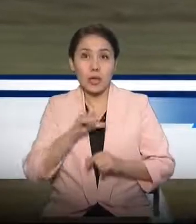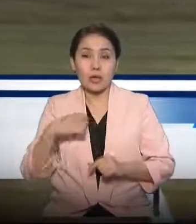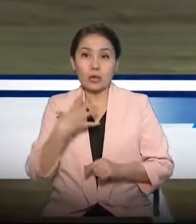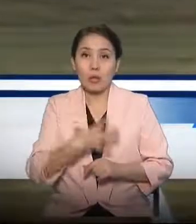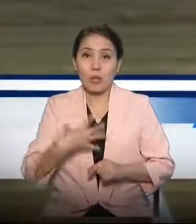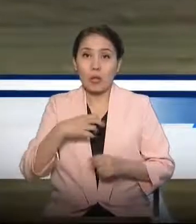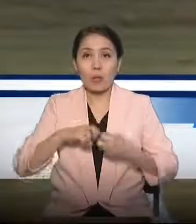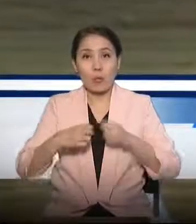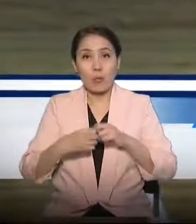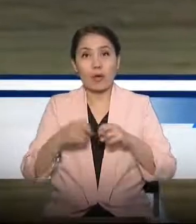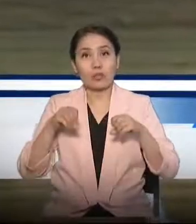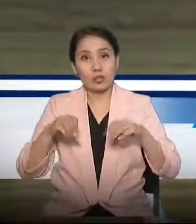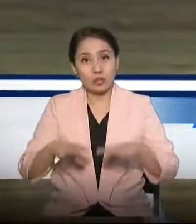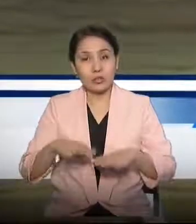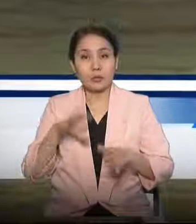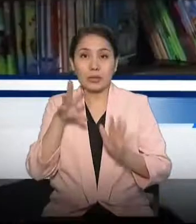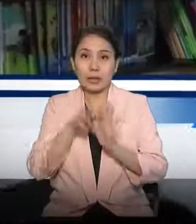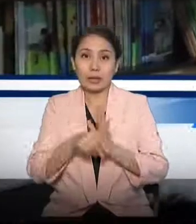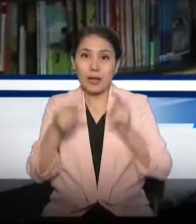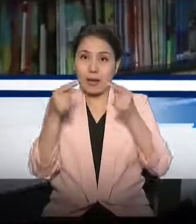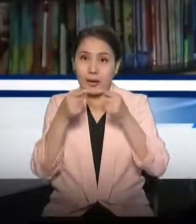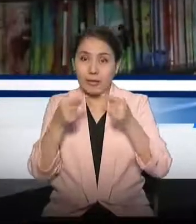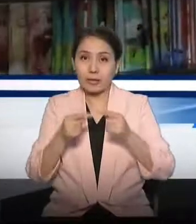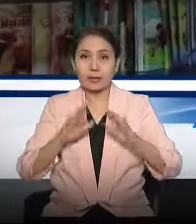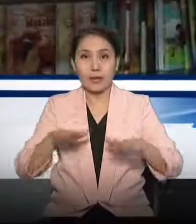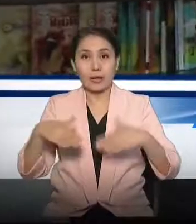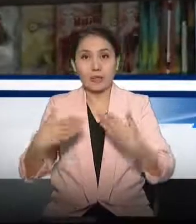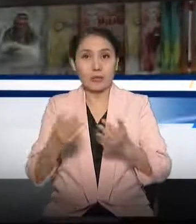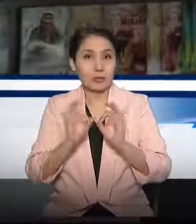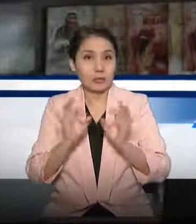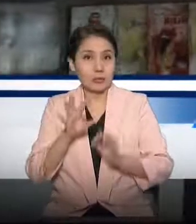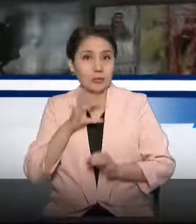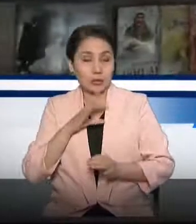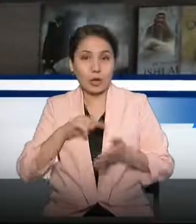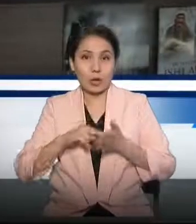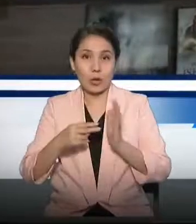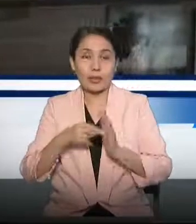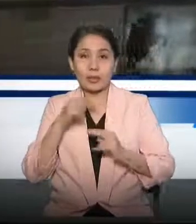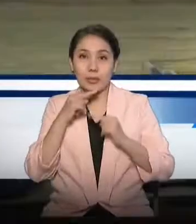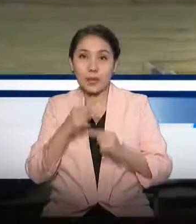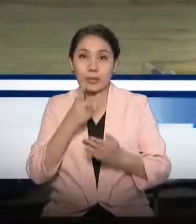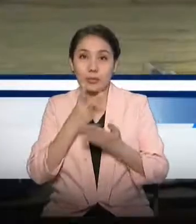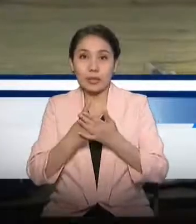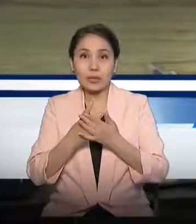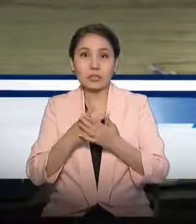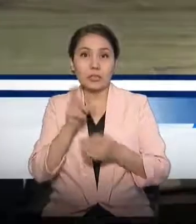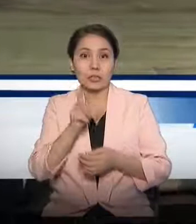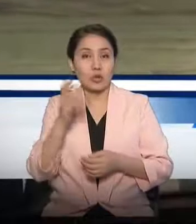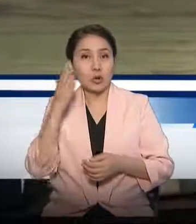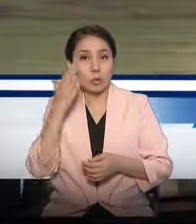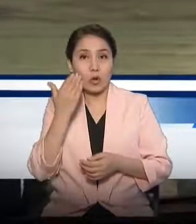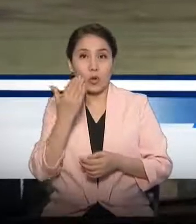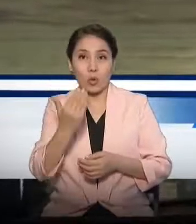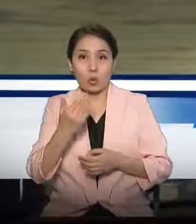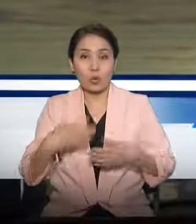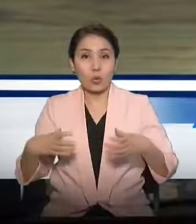va ularning yechimi yuzasidan kiritgan aniq takliflarimni keltirib o'tganman. Loyihaning diqqat markazida inson omili va uni o'rab